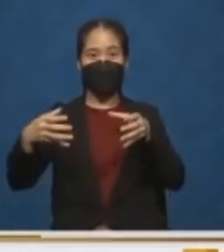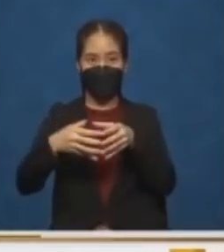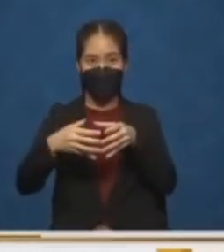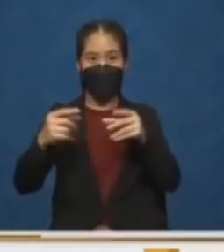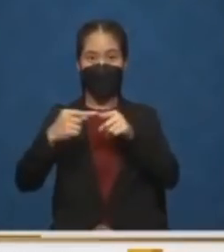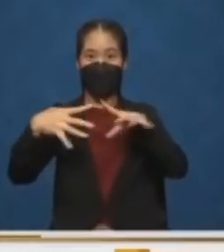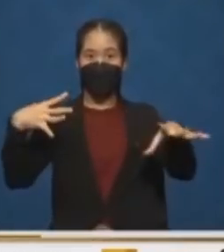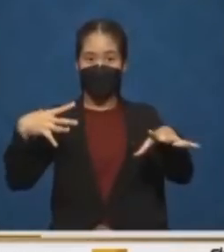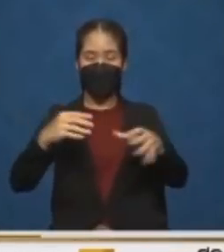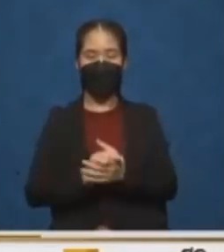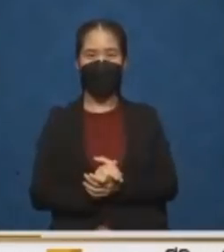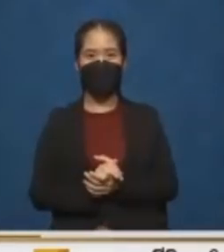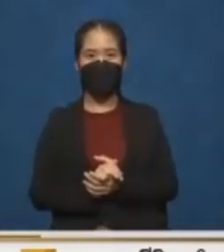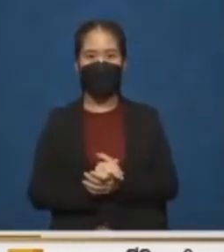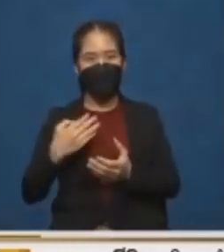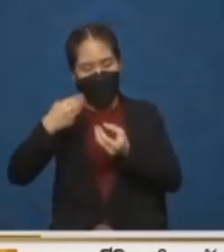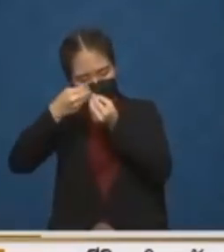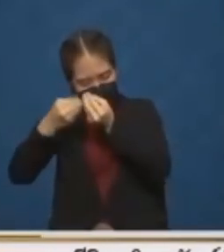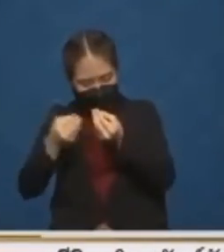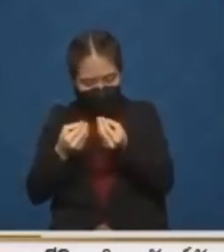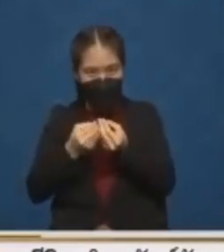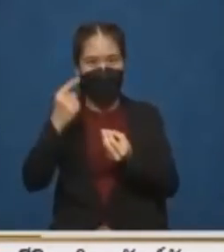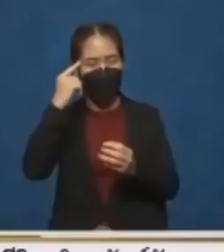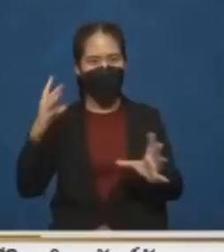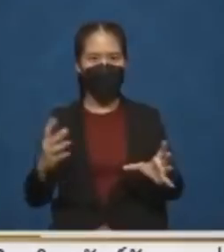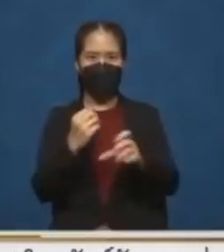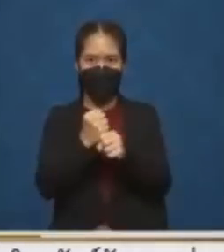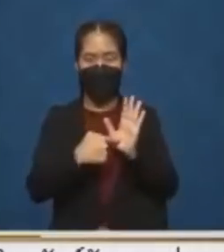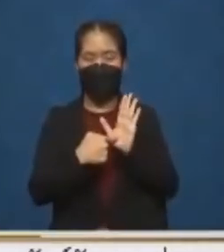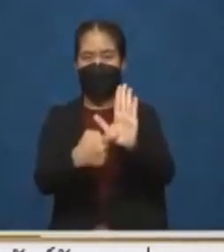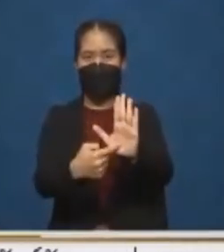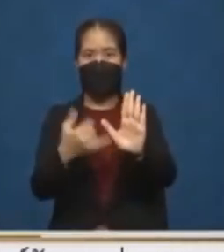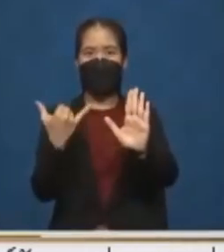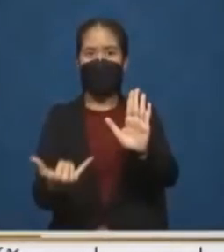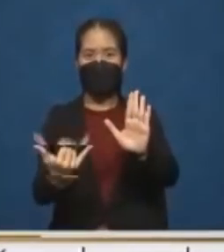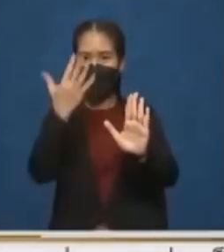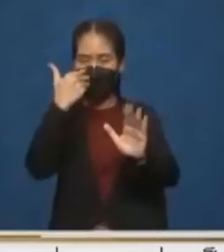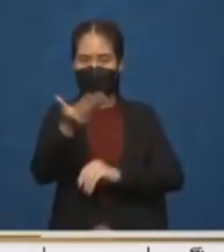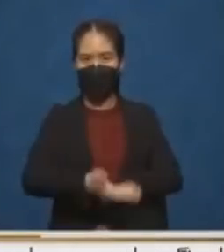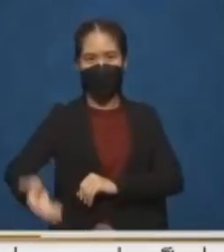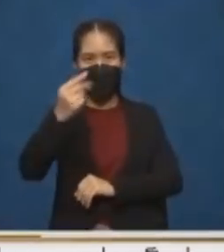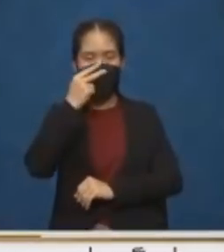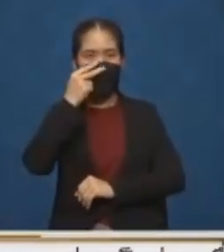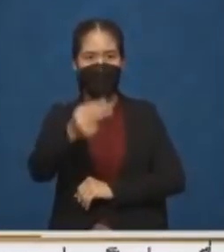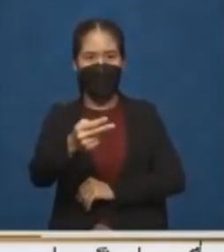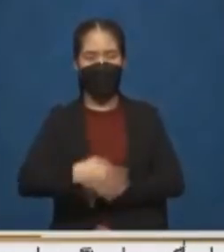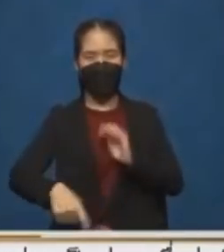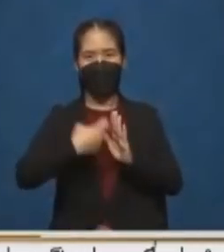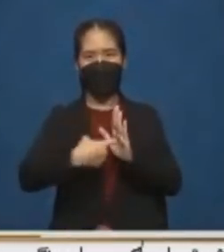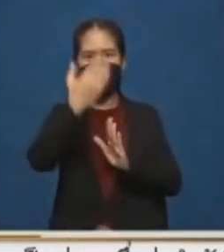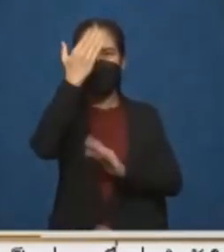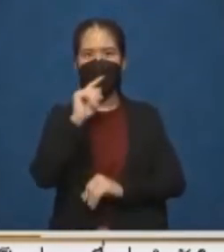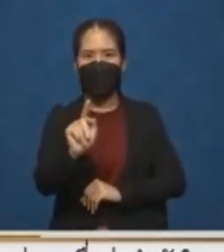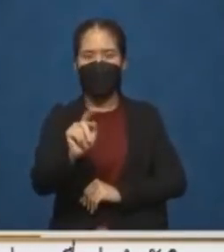ฝ่ายค้านได้ร่วมกนยื่นยัิภิปาย ไมววใจครั้งนี้เพื่อชี้ให้เห็นถึงเหตุผลว่าทํไม